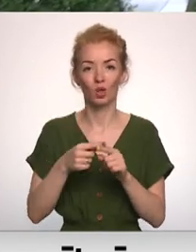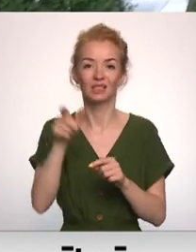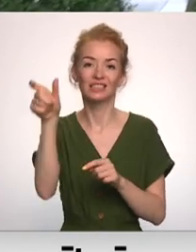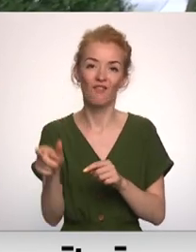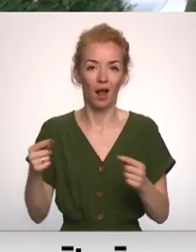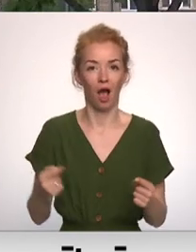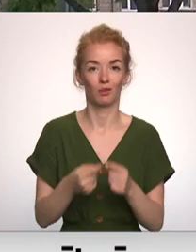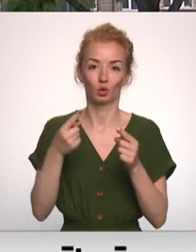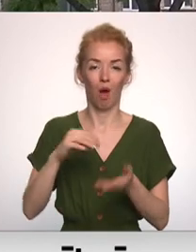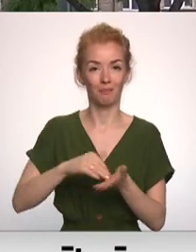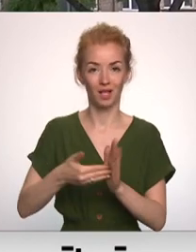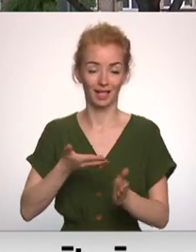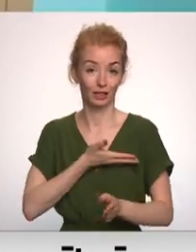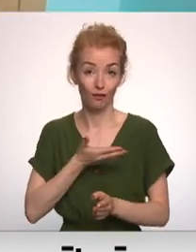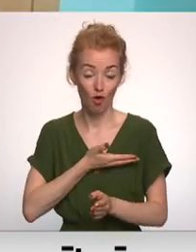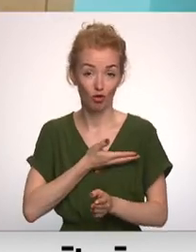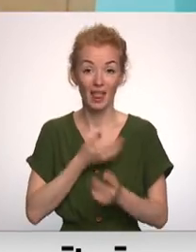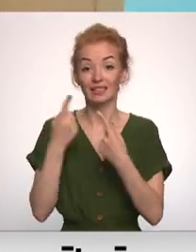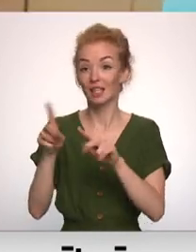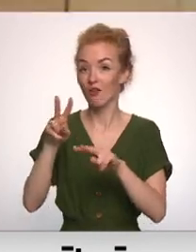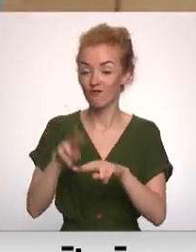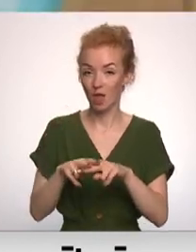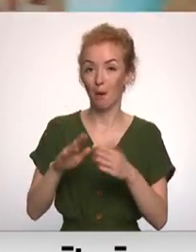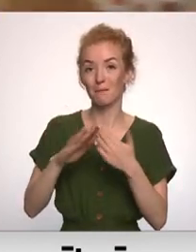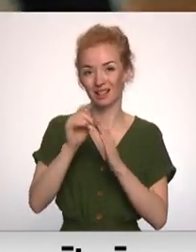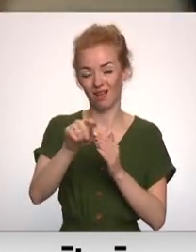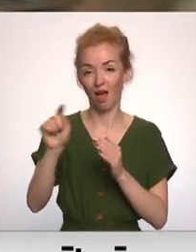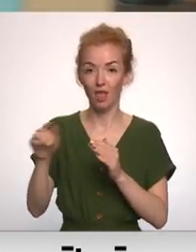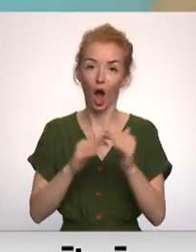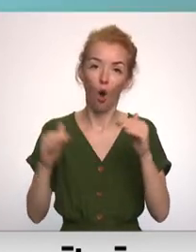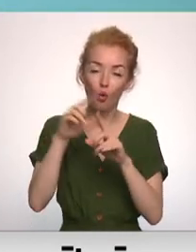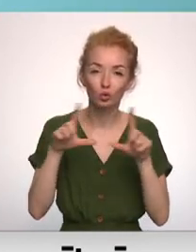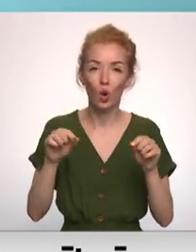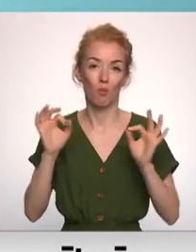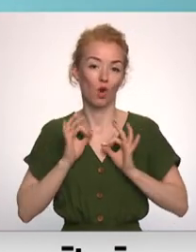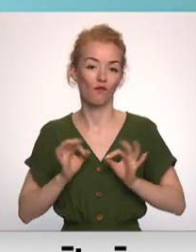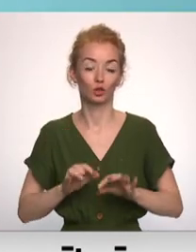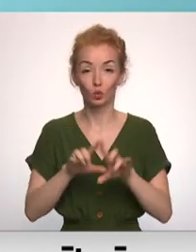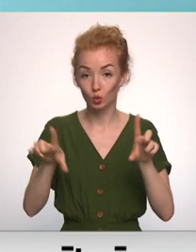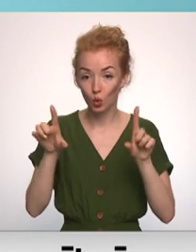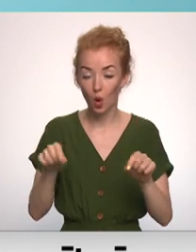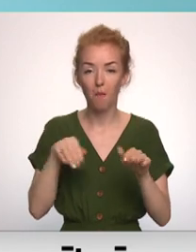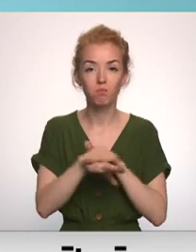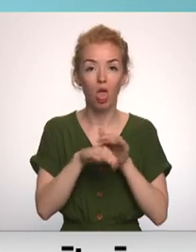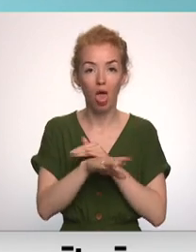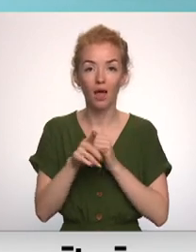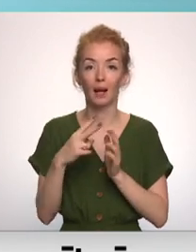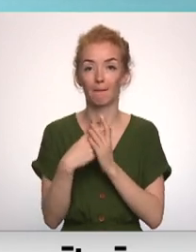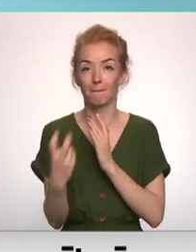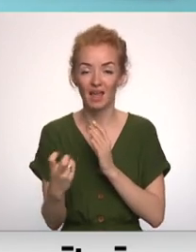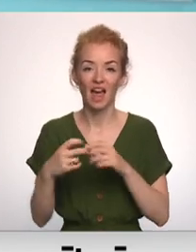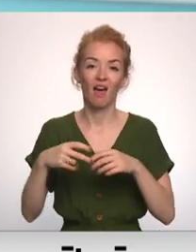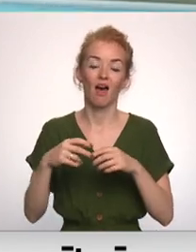cilvēciskiem apstākļiem dzīvošanai. Citviet pilsētās, kur ir augstskolas vai profesionālās skolas, bēgļi izmitināti